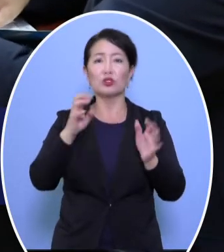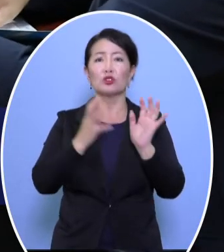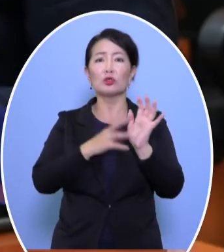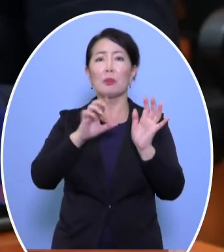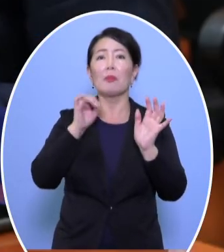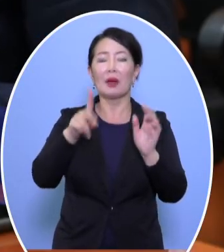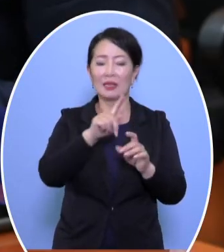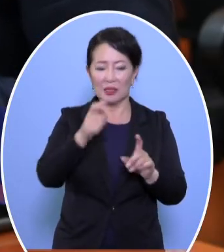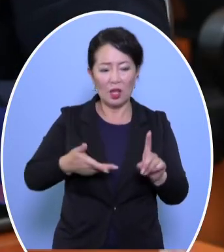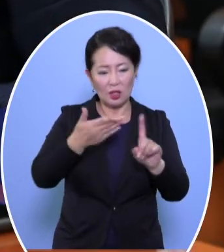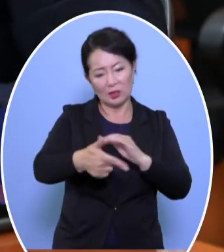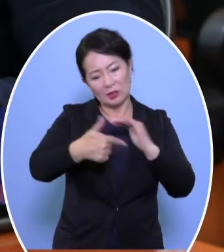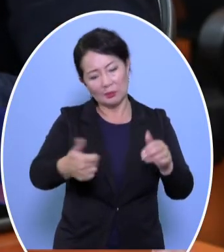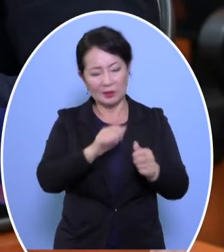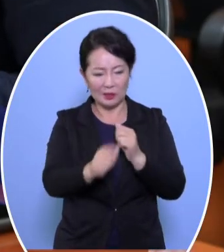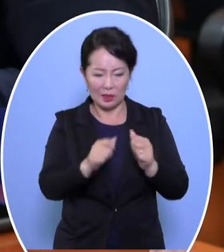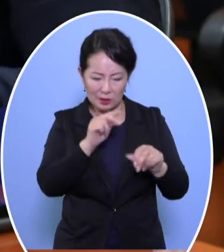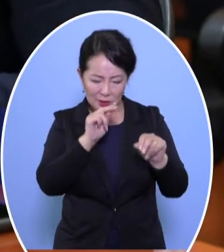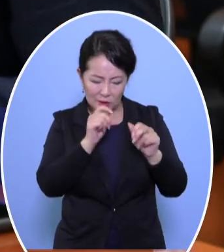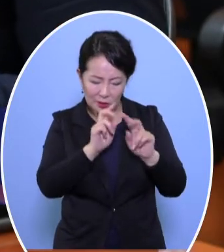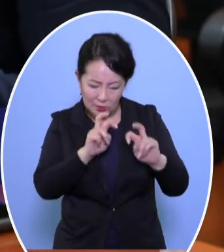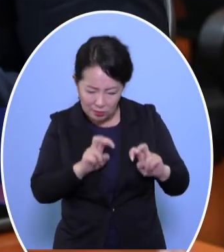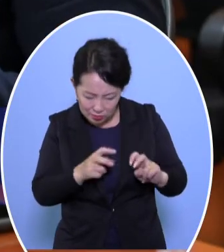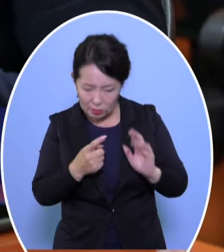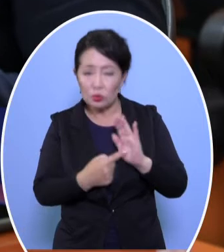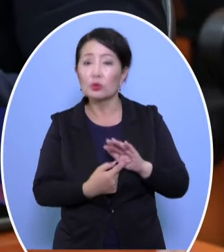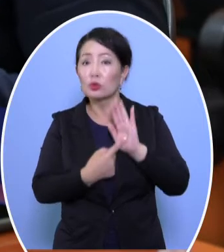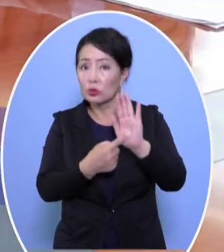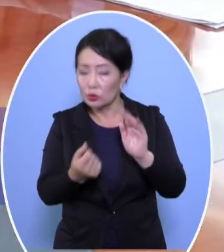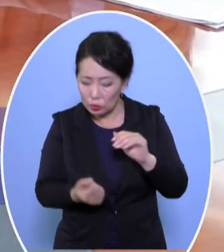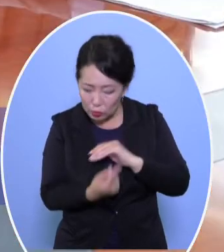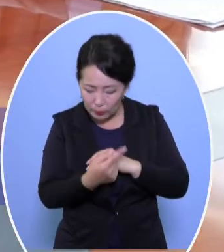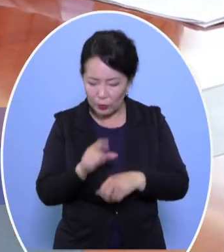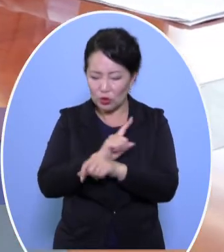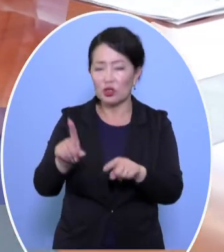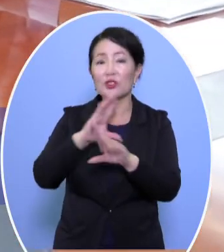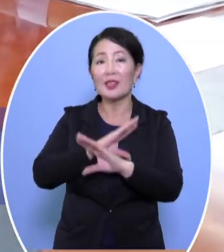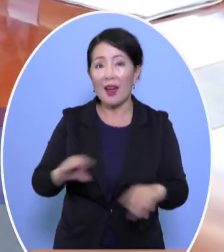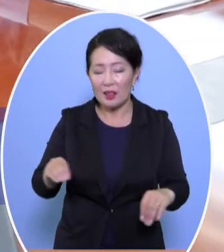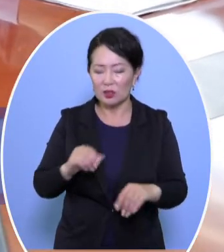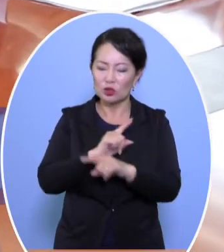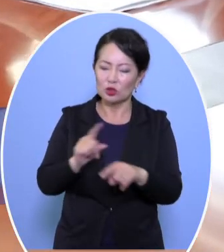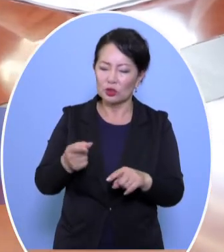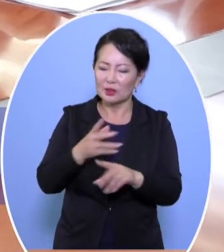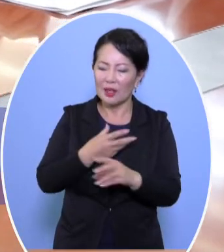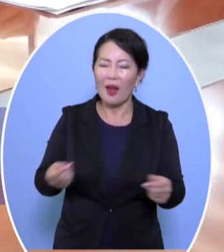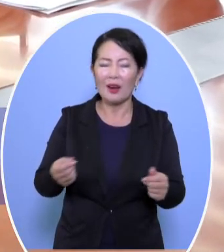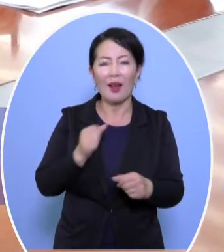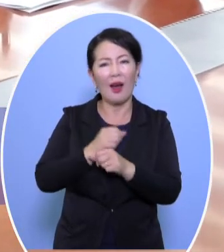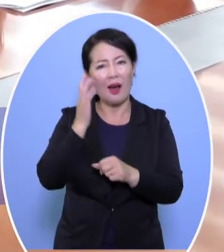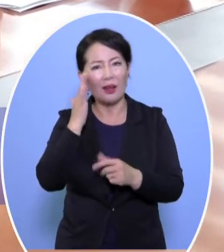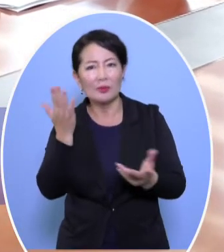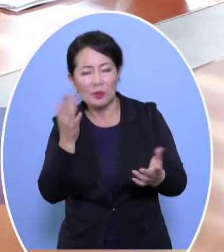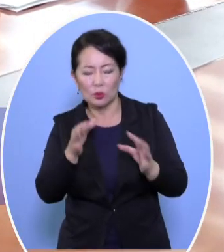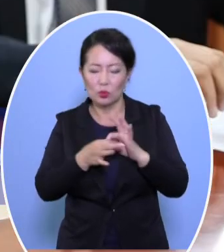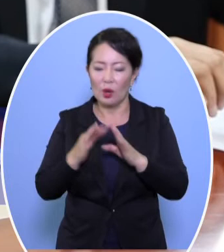бүхий 9 банкд зээл олголтын шимтгэлийг гарч буй зардалтай нь үйлдүүлэн үндсэлтэй тогтоо. Зөрчлийн үр дагаврыг арилгах. Зөрчлийн үр дагаврыг